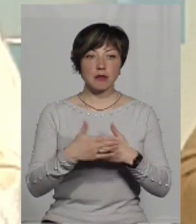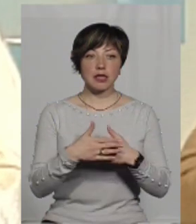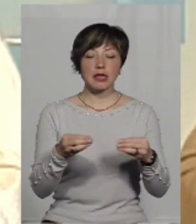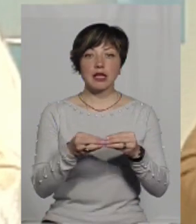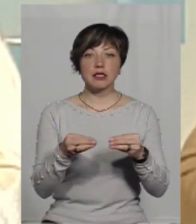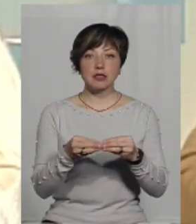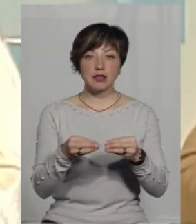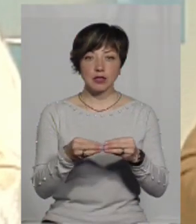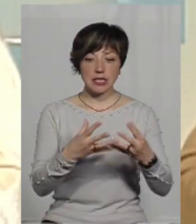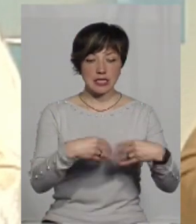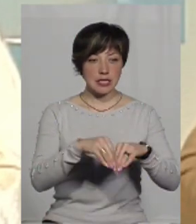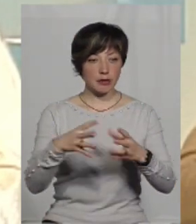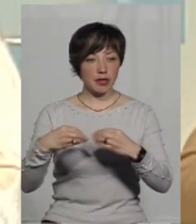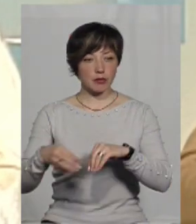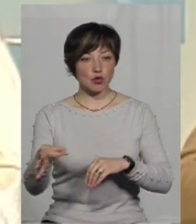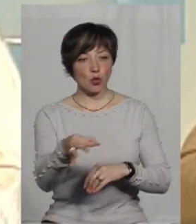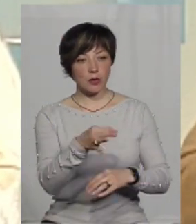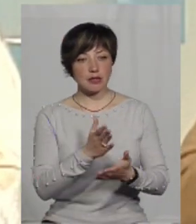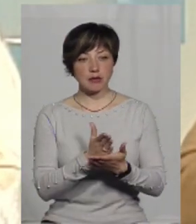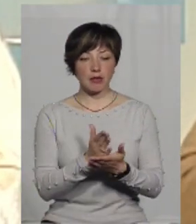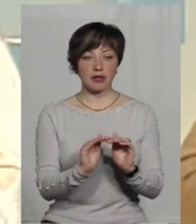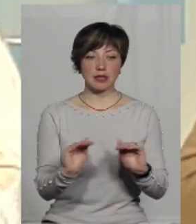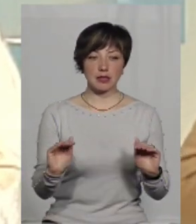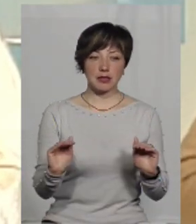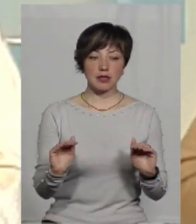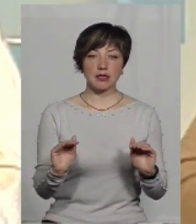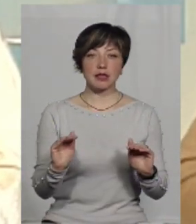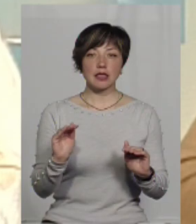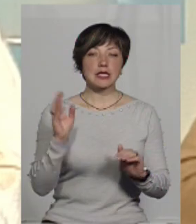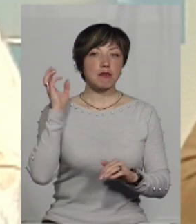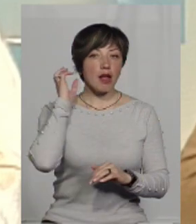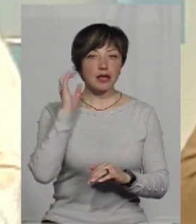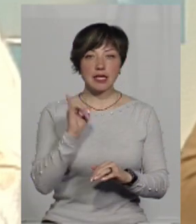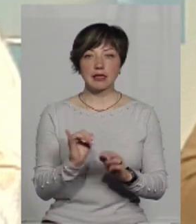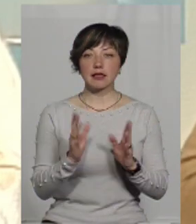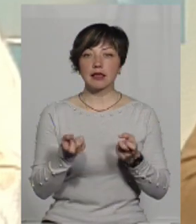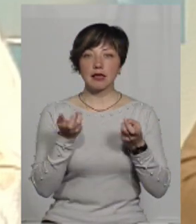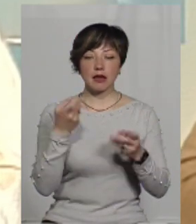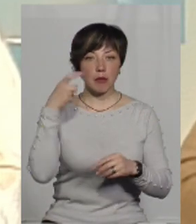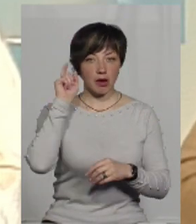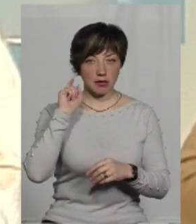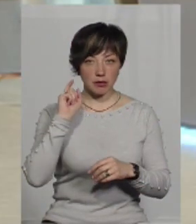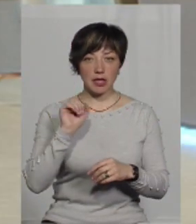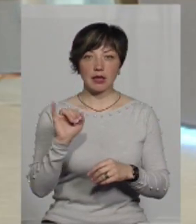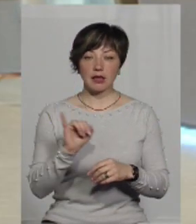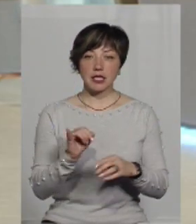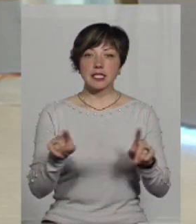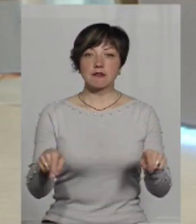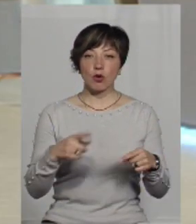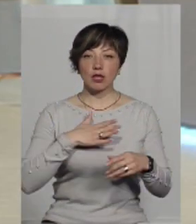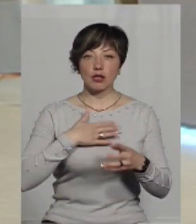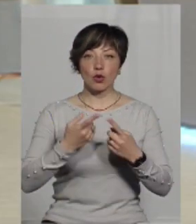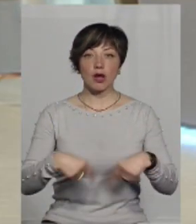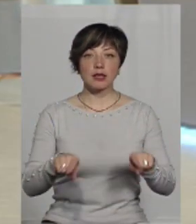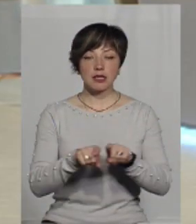приблизно з 10 сім'ями з області, які мають діток з кохлеарними імплантами, і кілька зі слуховими апаратами. Створення